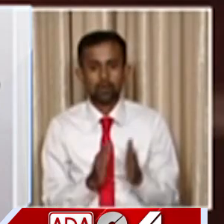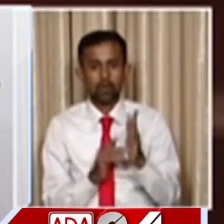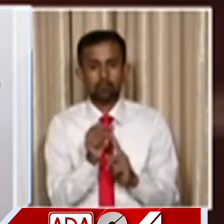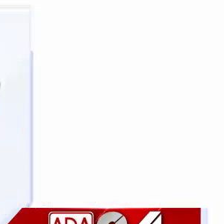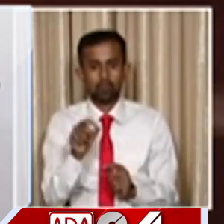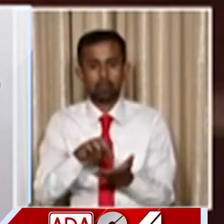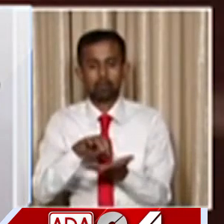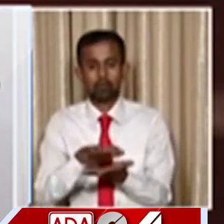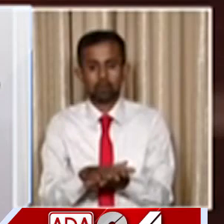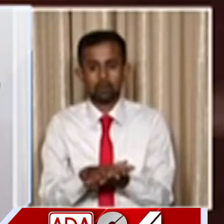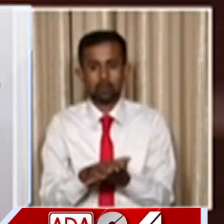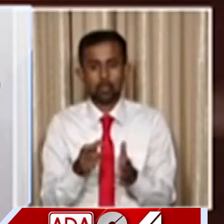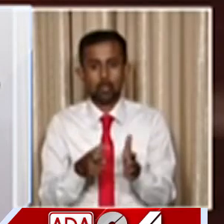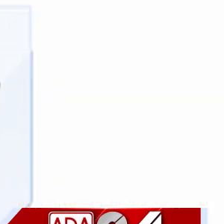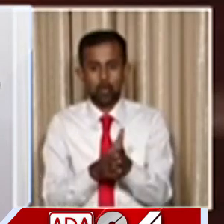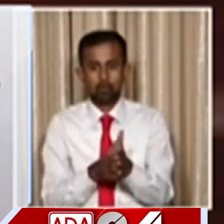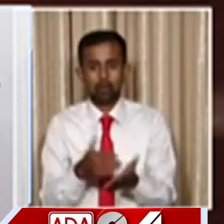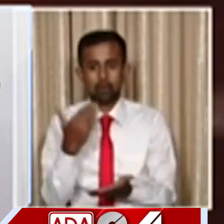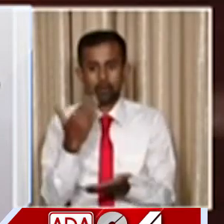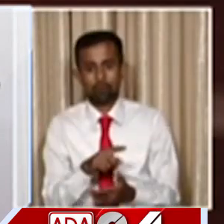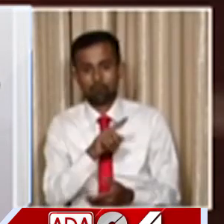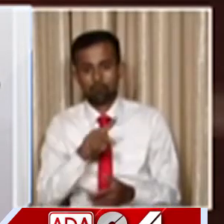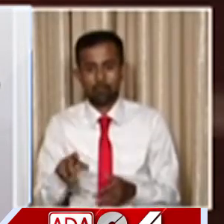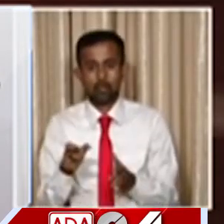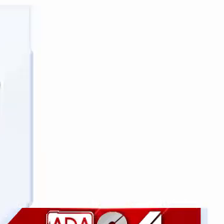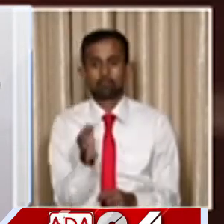ගත්ත තීරණය කමිටුව අත්හිටුවන්නත්